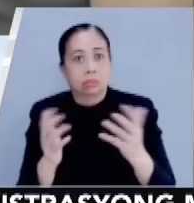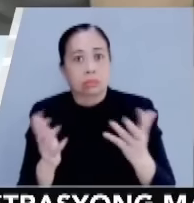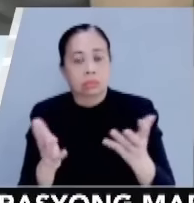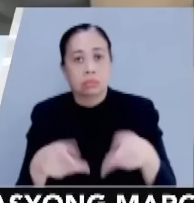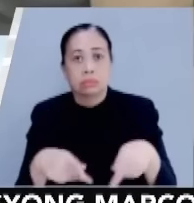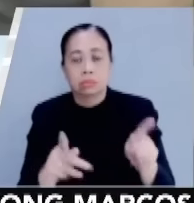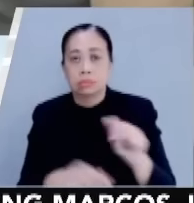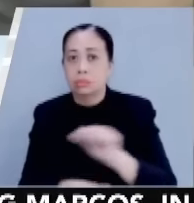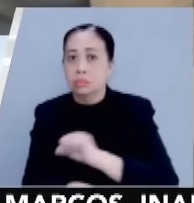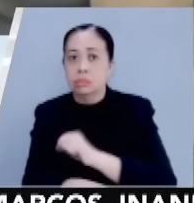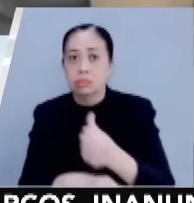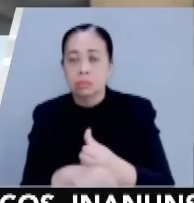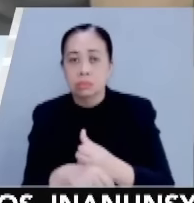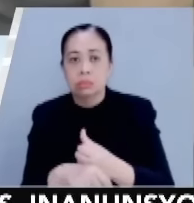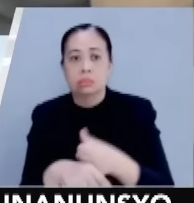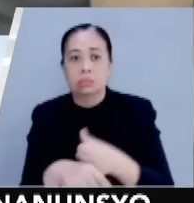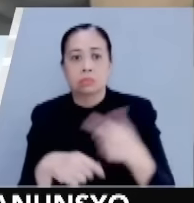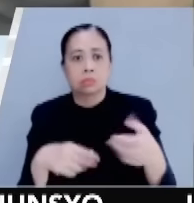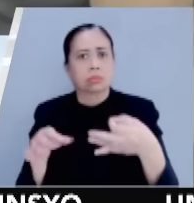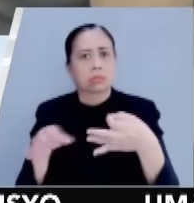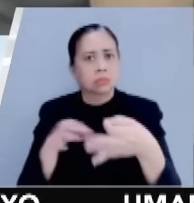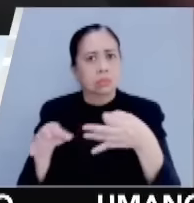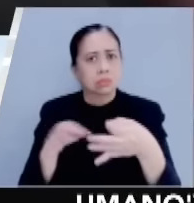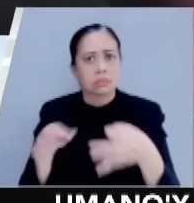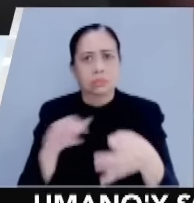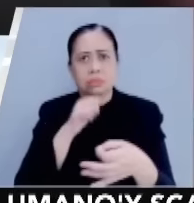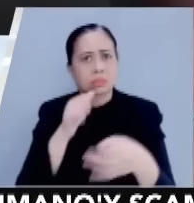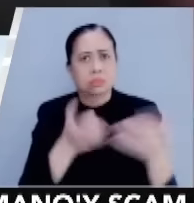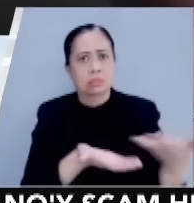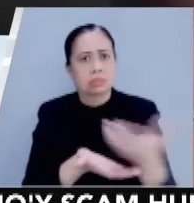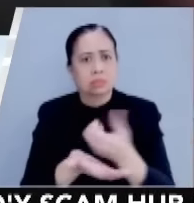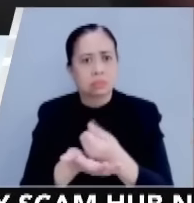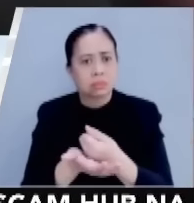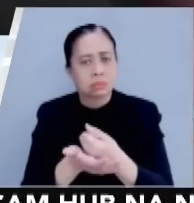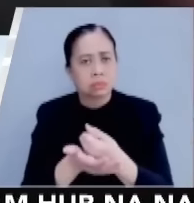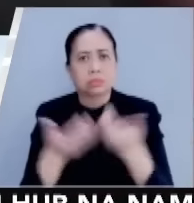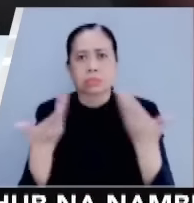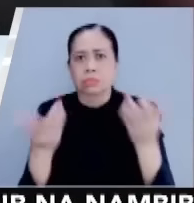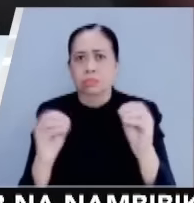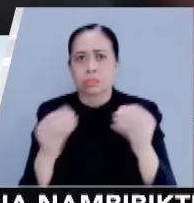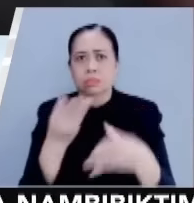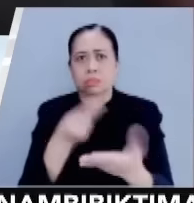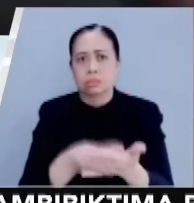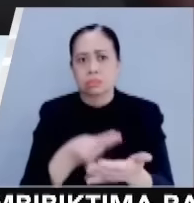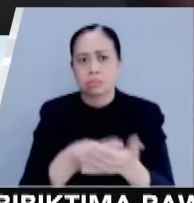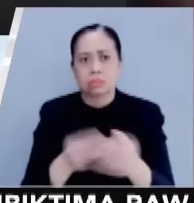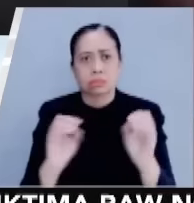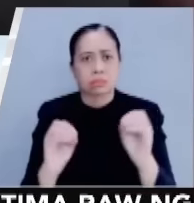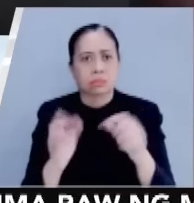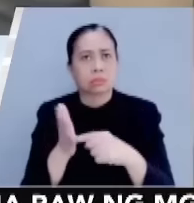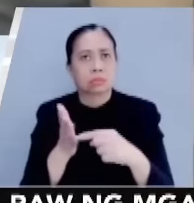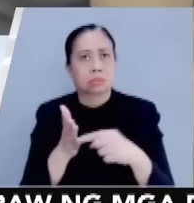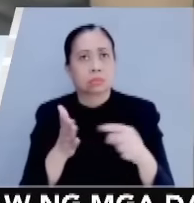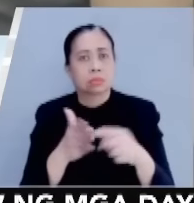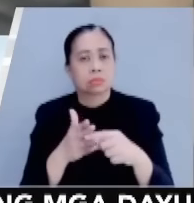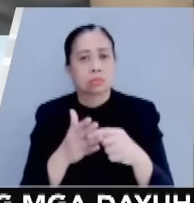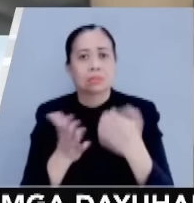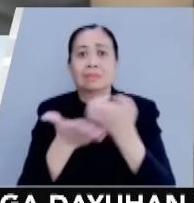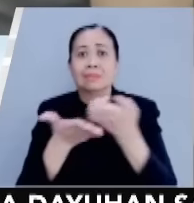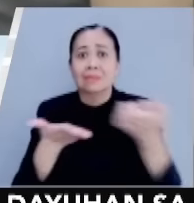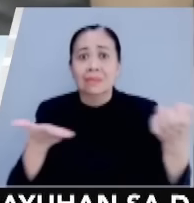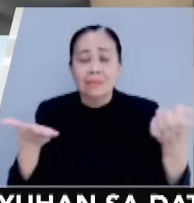I explained properly. I did not solicit. There's no money involved there. These are equipments.